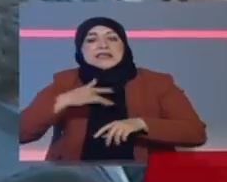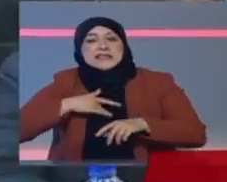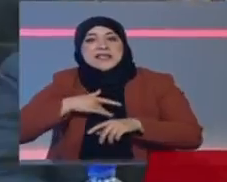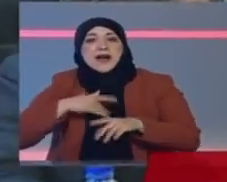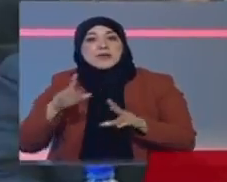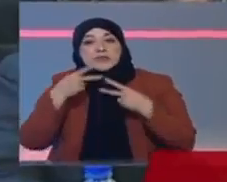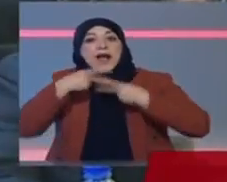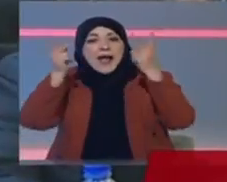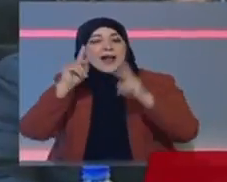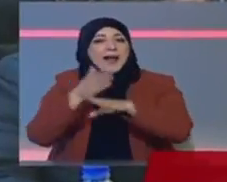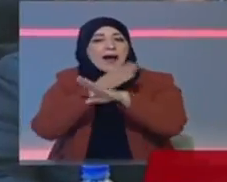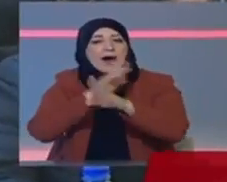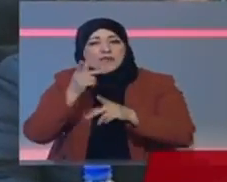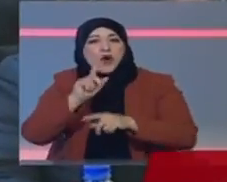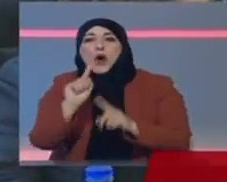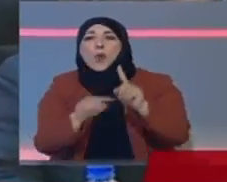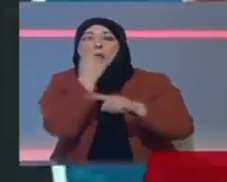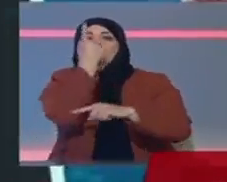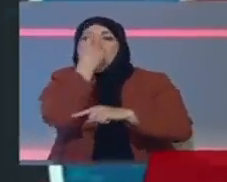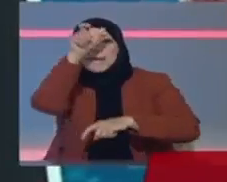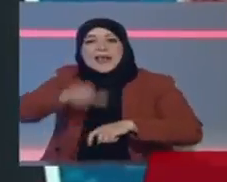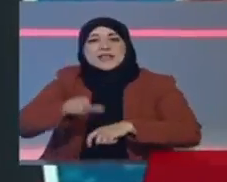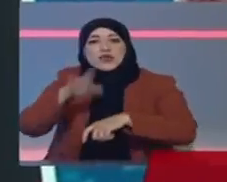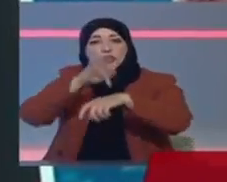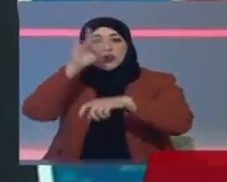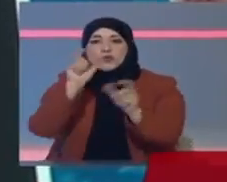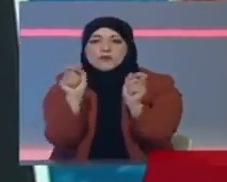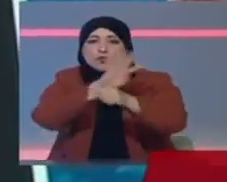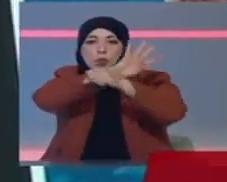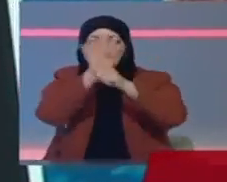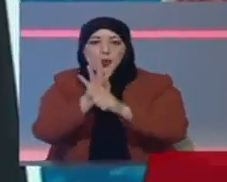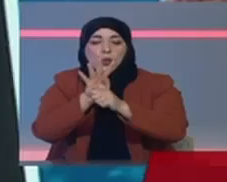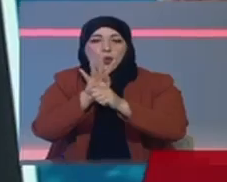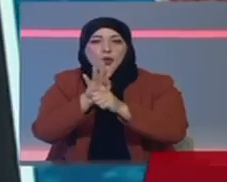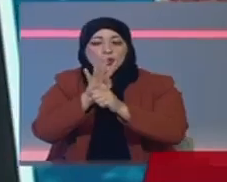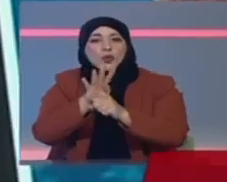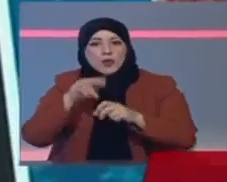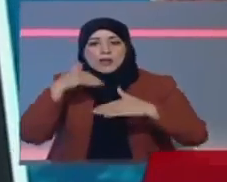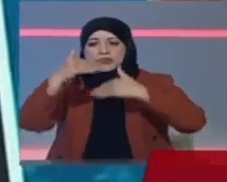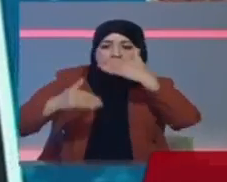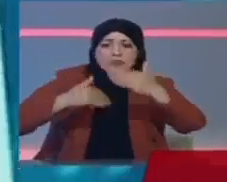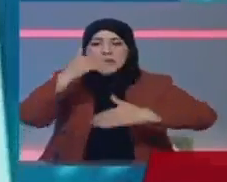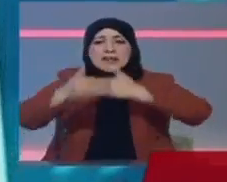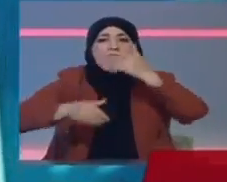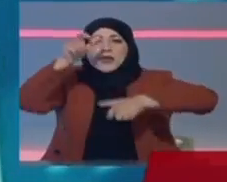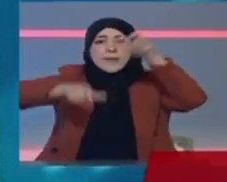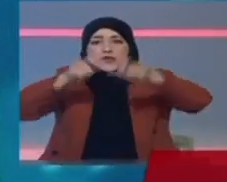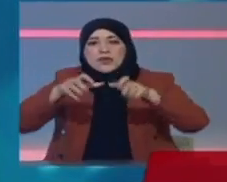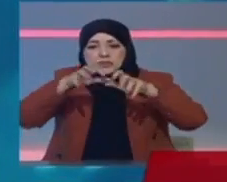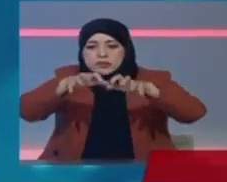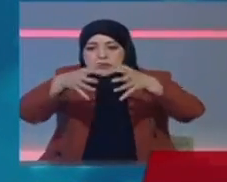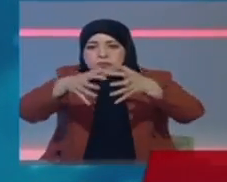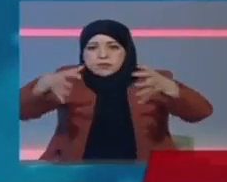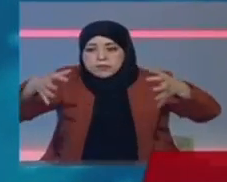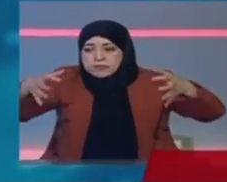والذي اعلن فيه تسجيل اول حاله اصابه بفيروس كورونا المستجد تتالت الحالات وتوسعت رقعه انتشار